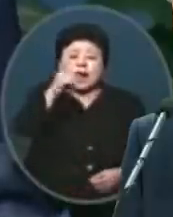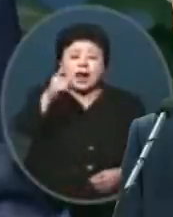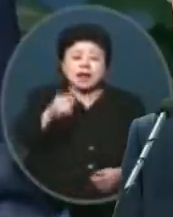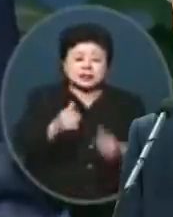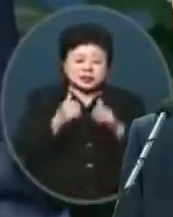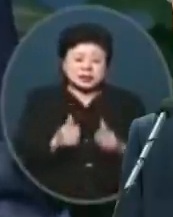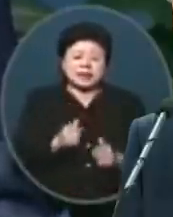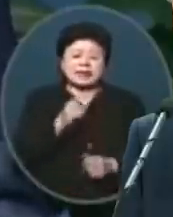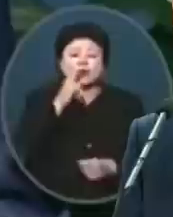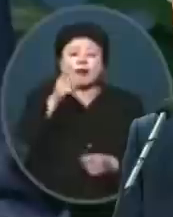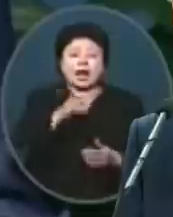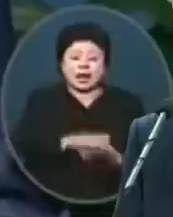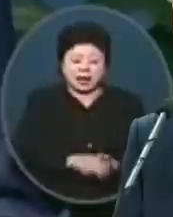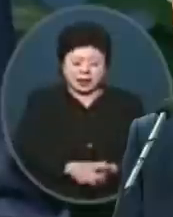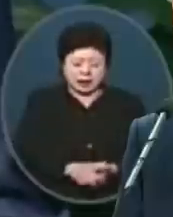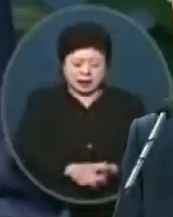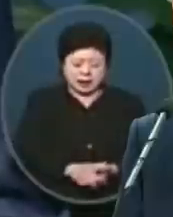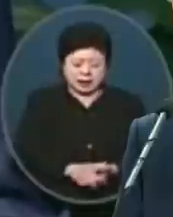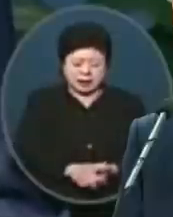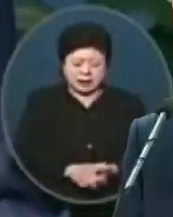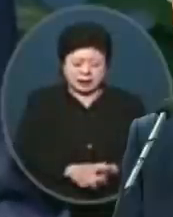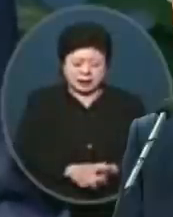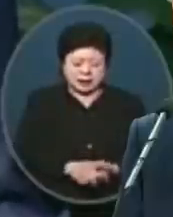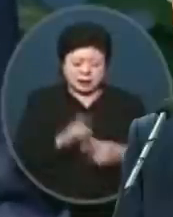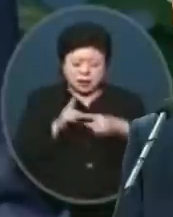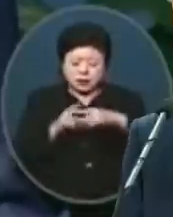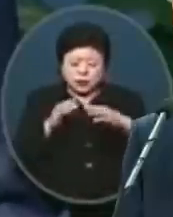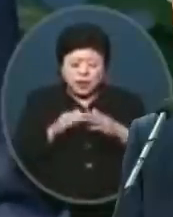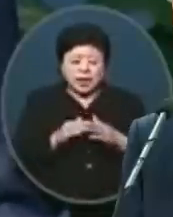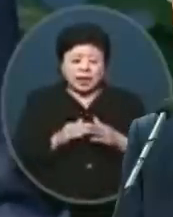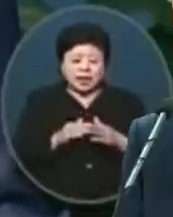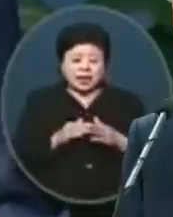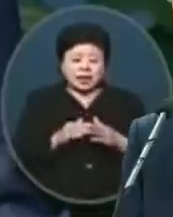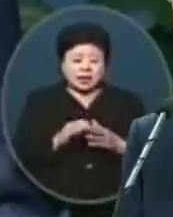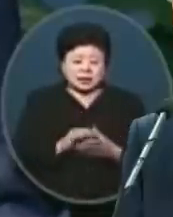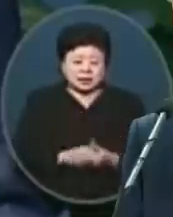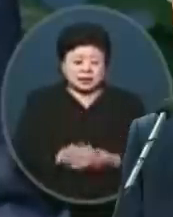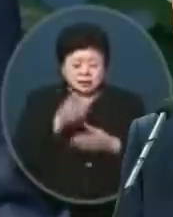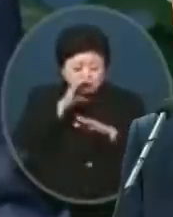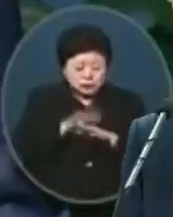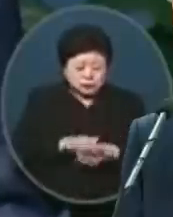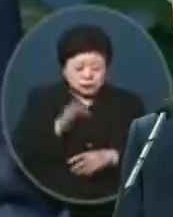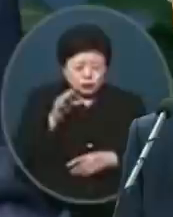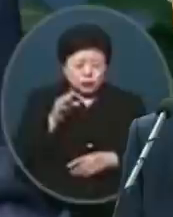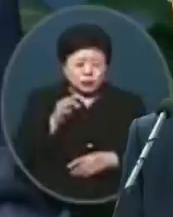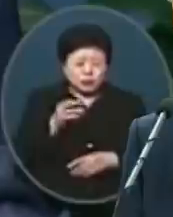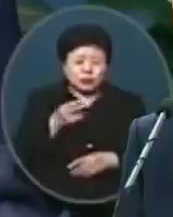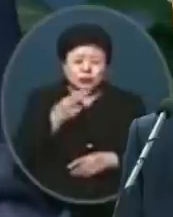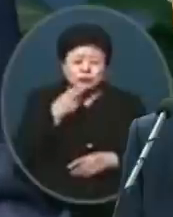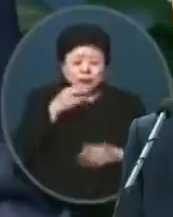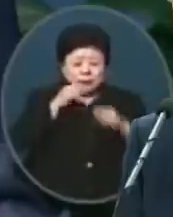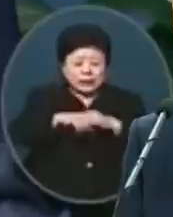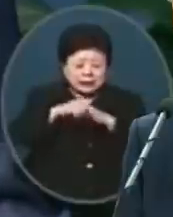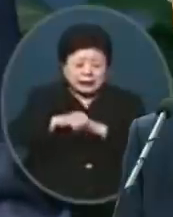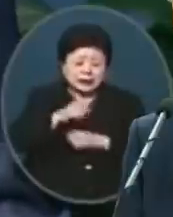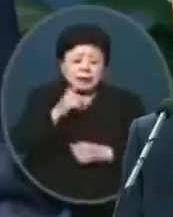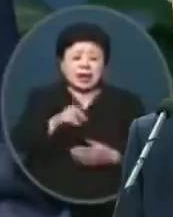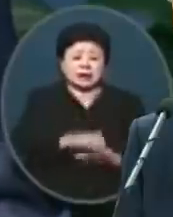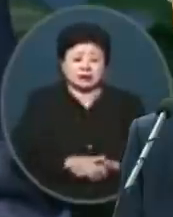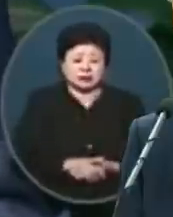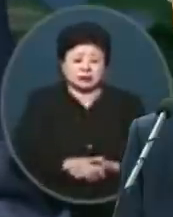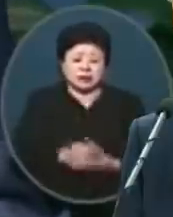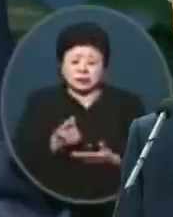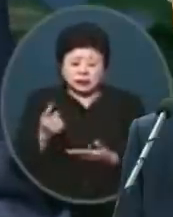재판에 회부하겠다고, 교회 성도들은, 돈 있는 성도들은 이 교회 망했다고